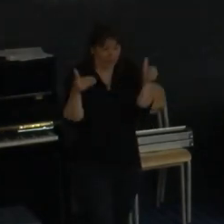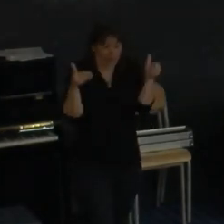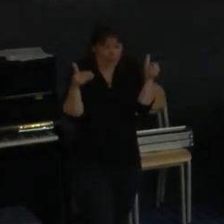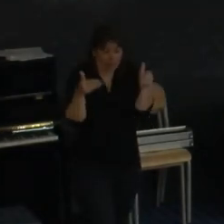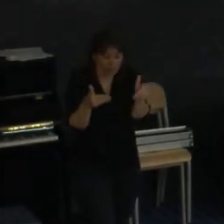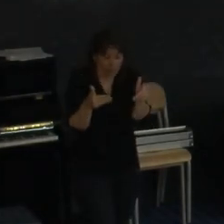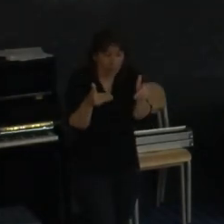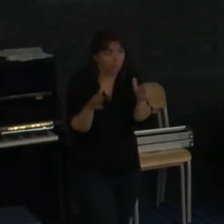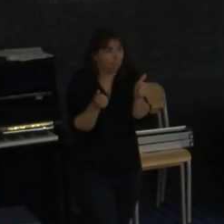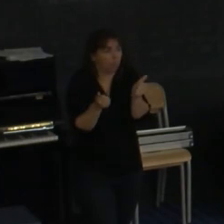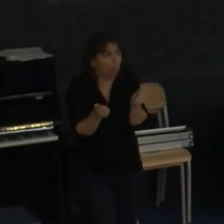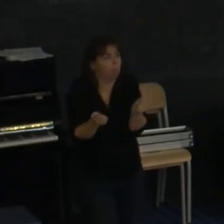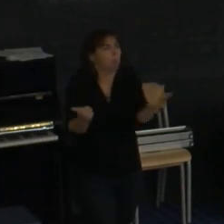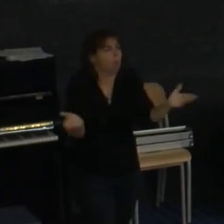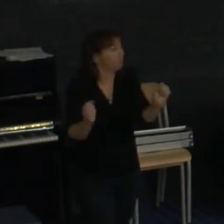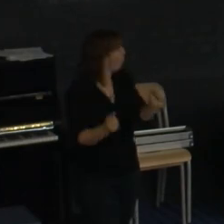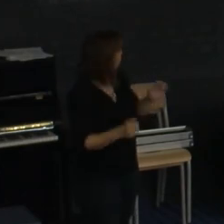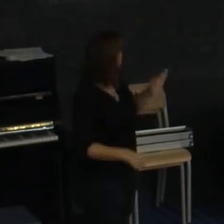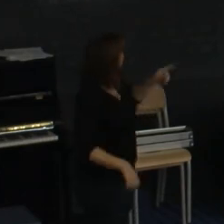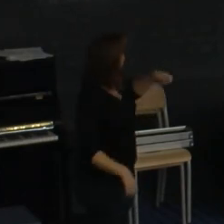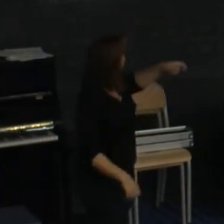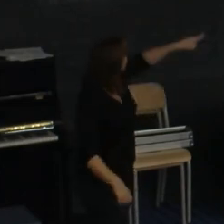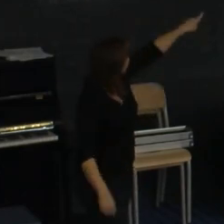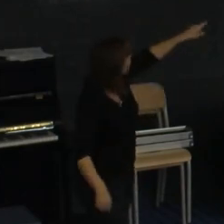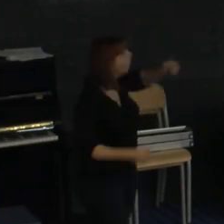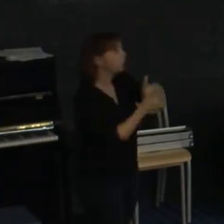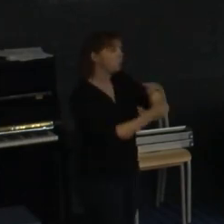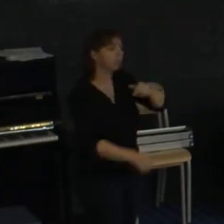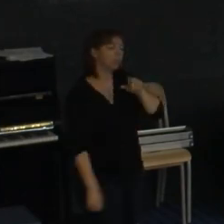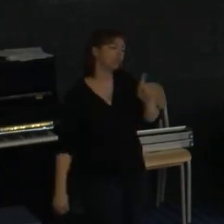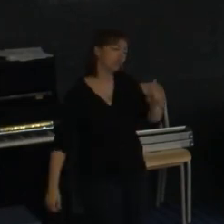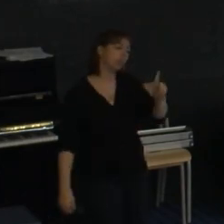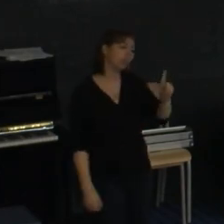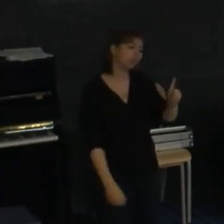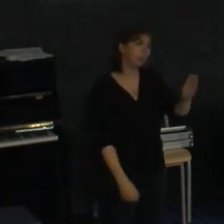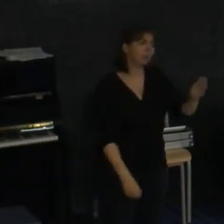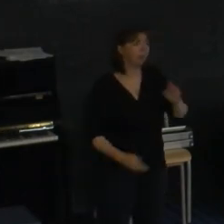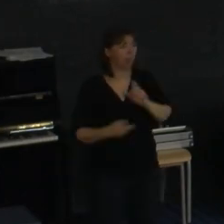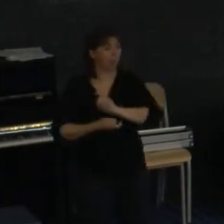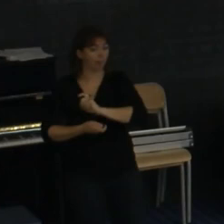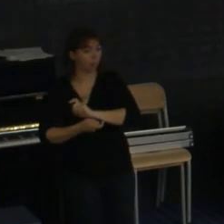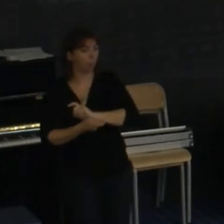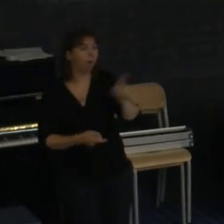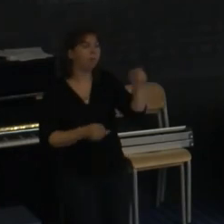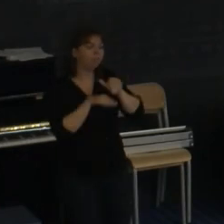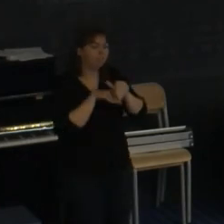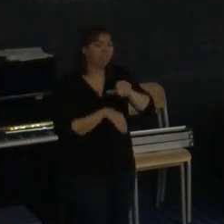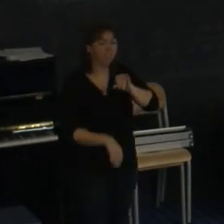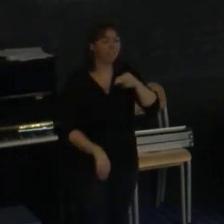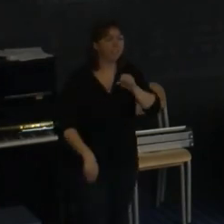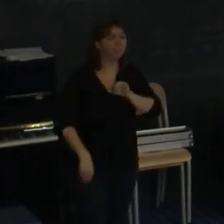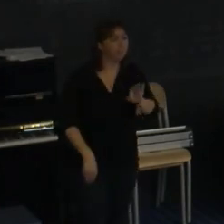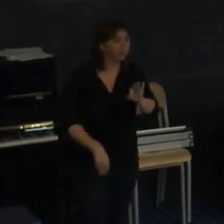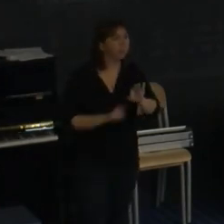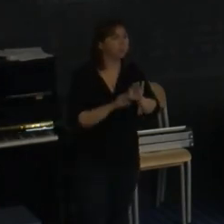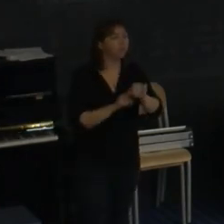Ça, c'est un dashboard écrit avec GDB et Python. Donc, c'est un gros fichier init qu'on copie-colle